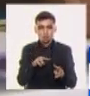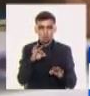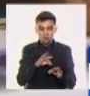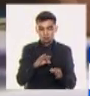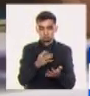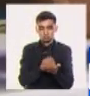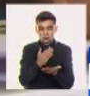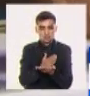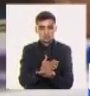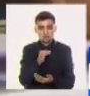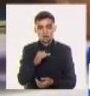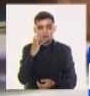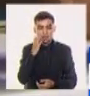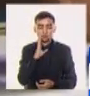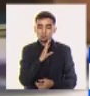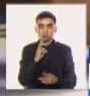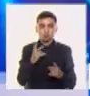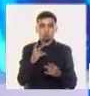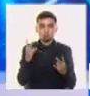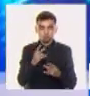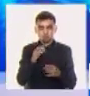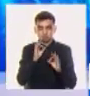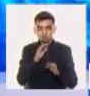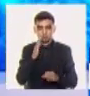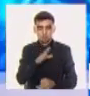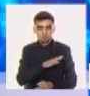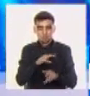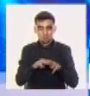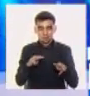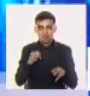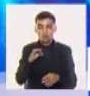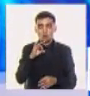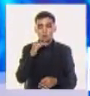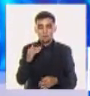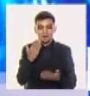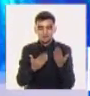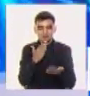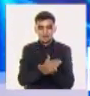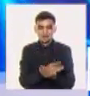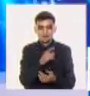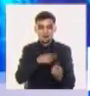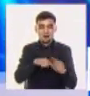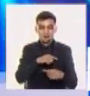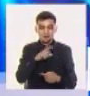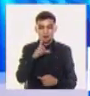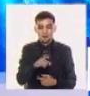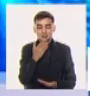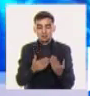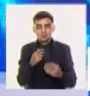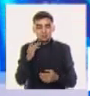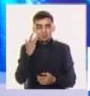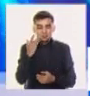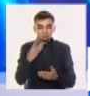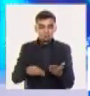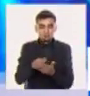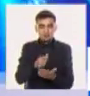из декретниц положено, рассказал министр. Если официально есть индивидуальный предприниматель или же являются регулярными